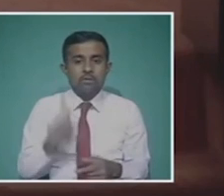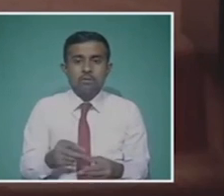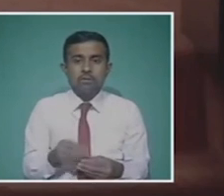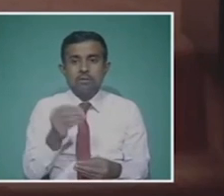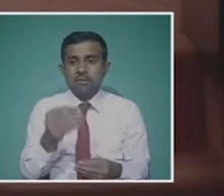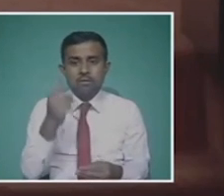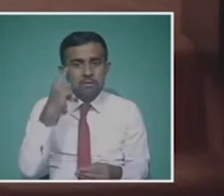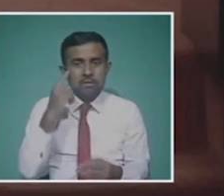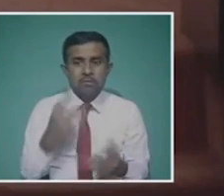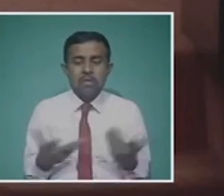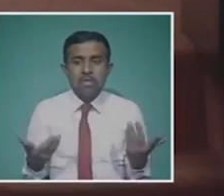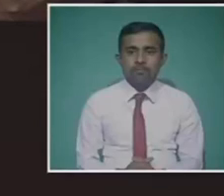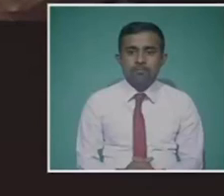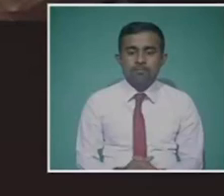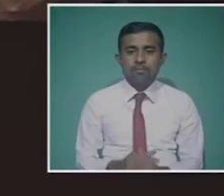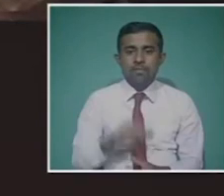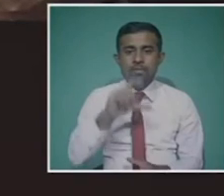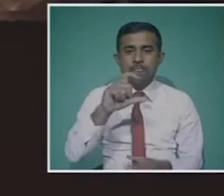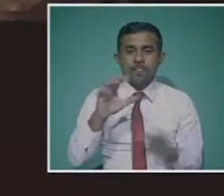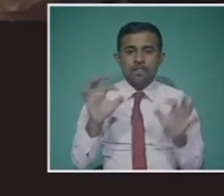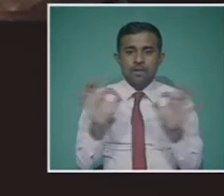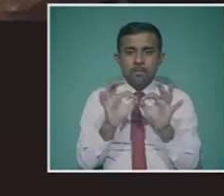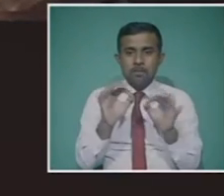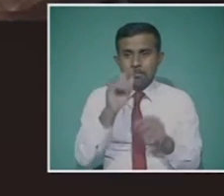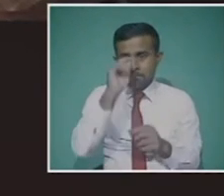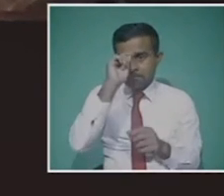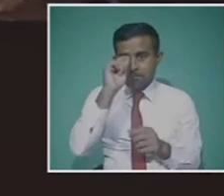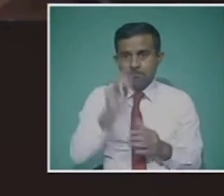දෙයි කියලා හිතන්න අමාරුයි. නෑ කැමැත්තුමා.